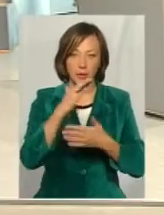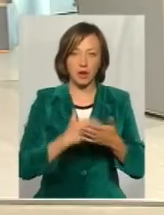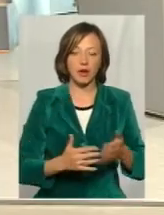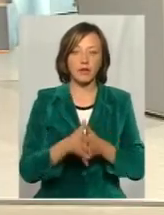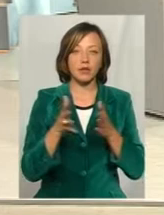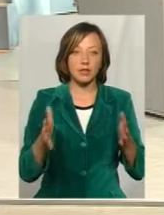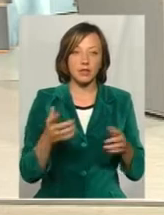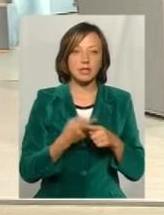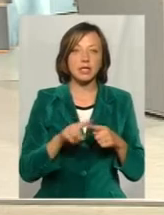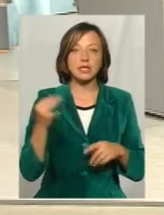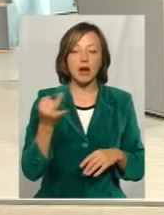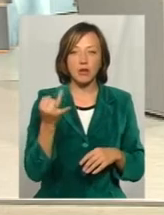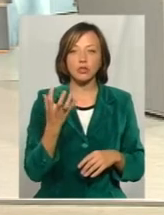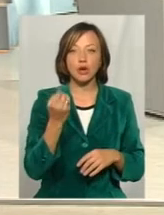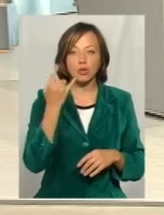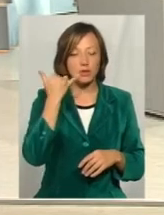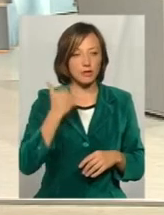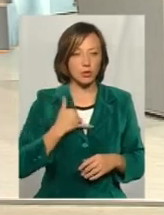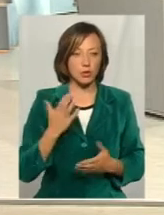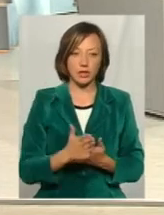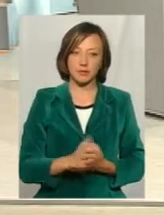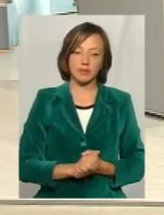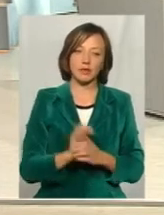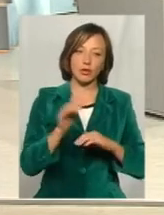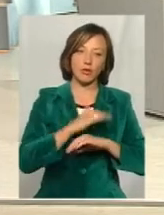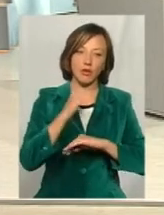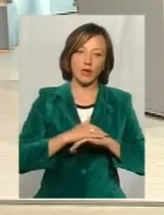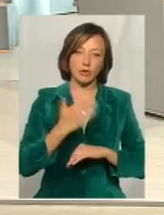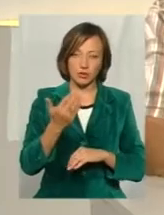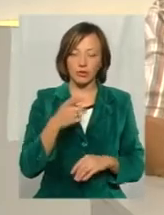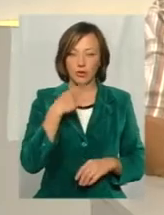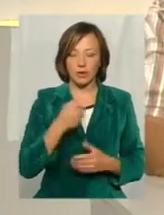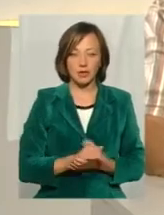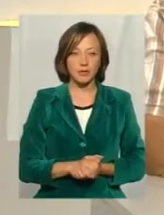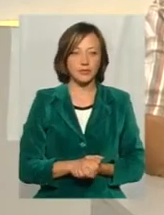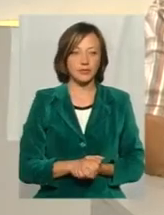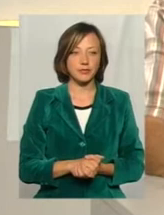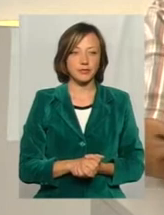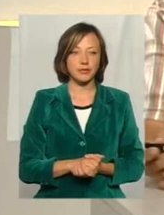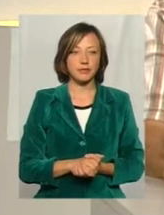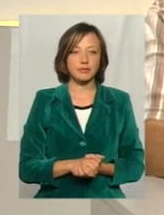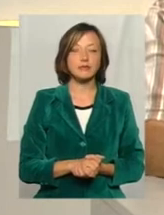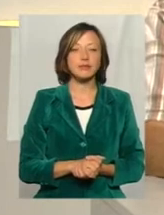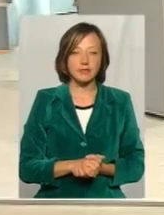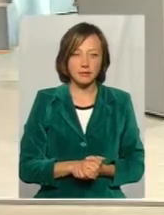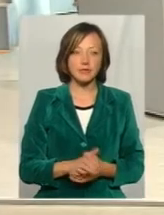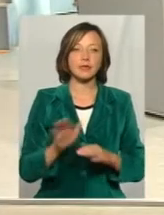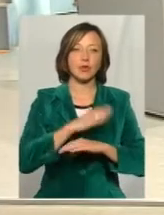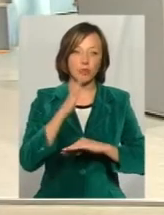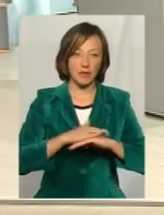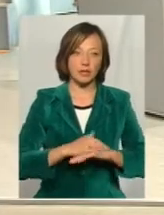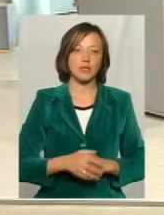зараз продовжимо, бо це цікаво. У нас ще один дзвіночок. Доброго вечора, ви в ефірі. Запитуйте, чи ви слухаєте? Да, добрий